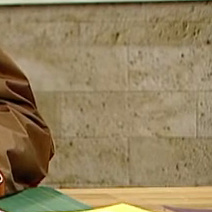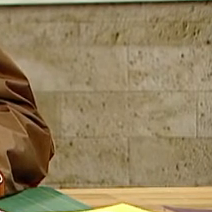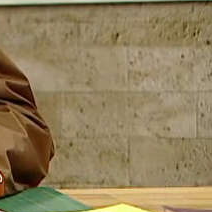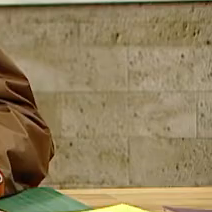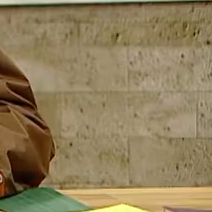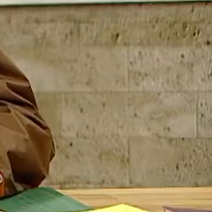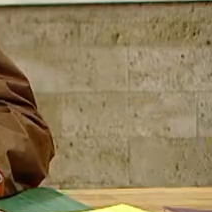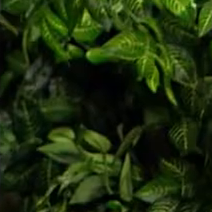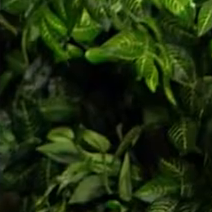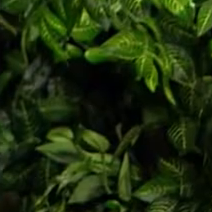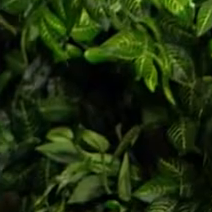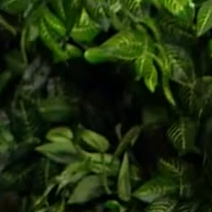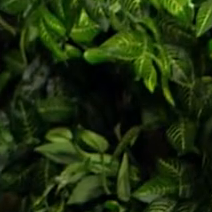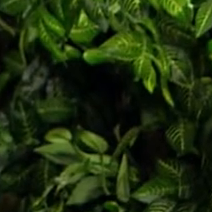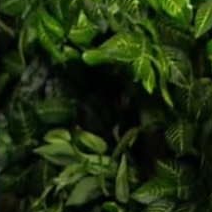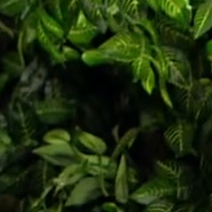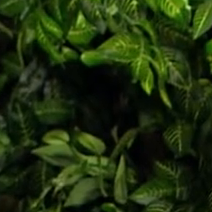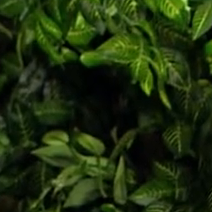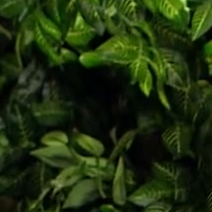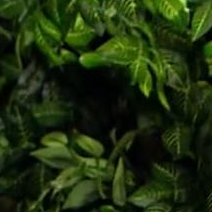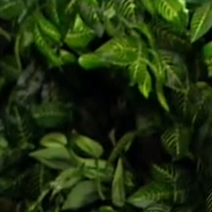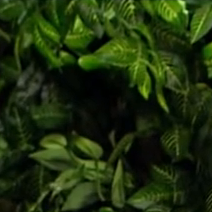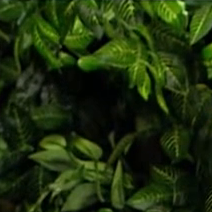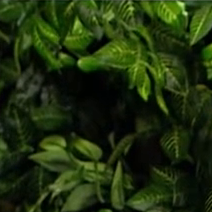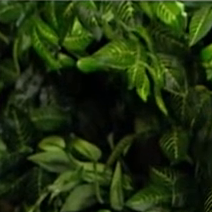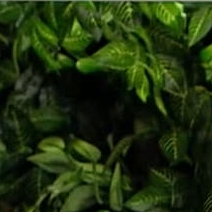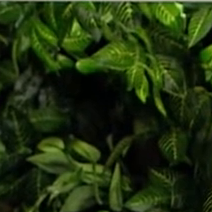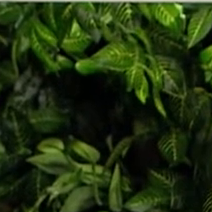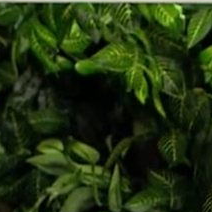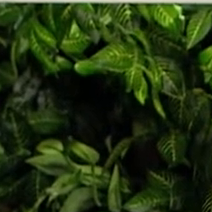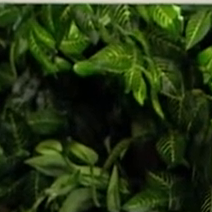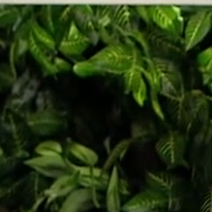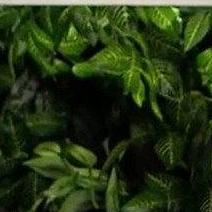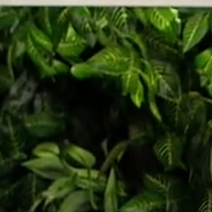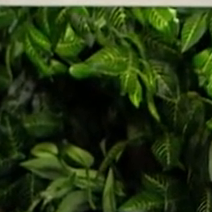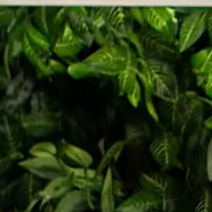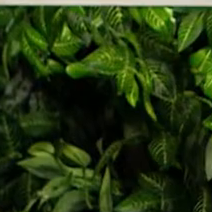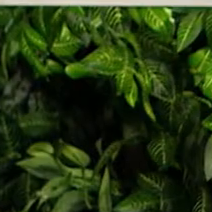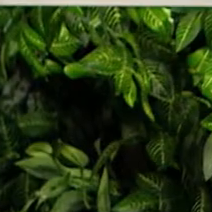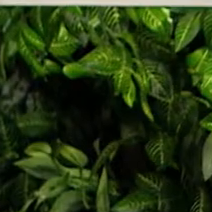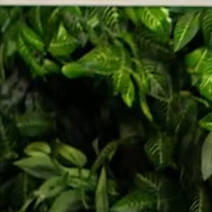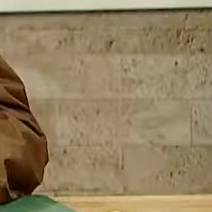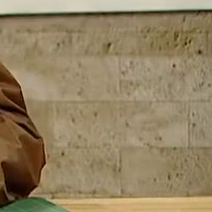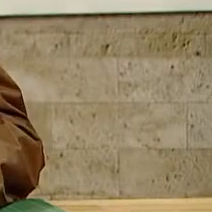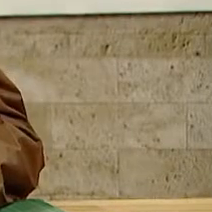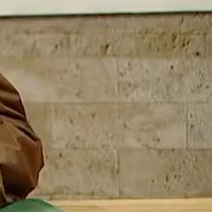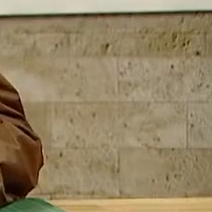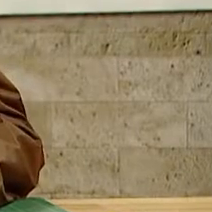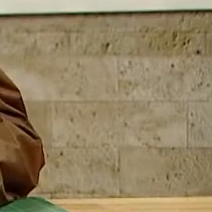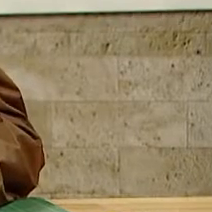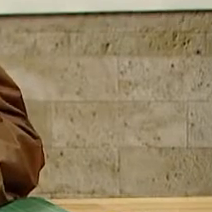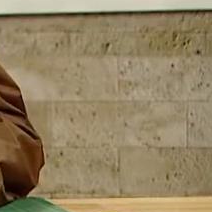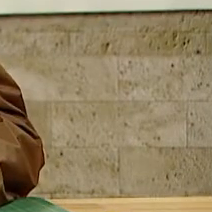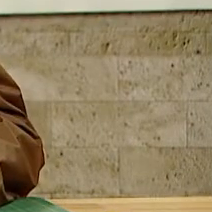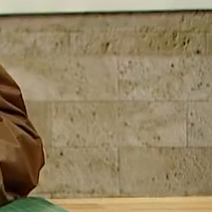de iyisiniz. Çok teşekkürler, bizler de iyiyiz. Sizi yeniden iyisin. Görmekten mutluyuz. Evet, ben de öyle. Çok sağ olun. Bugün neler yapacağız? Bugün kağıtı sanatını